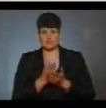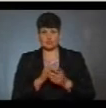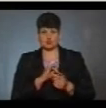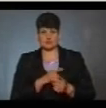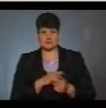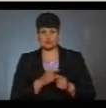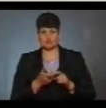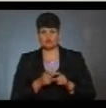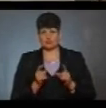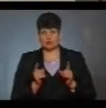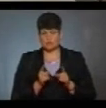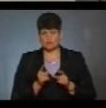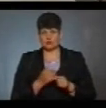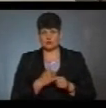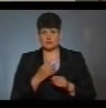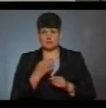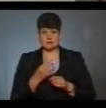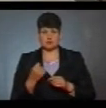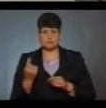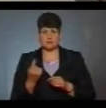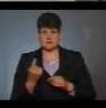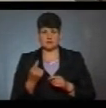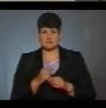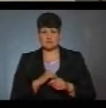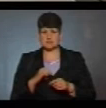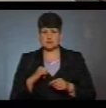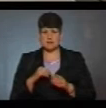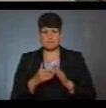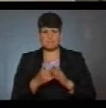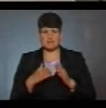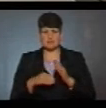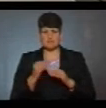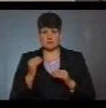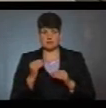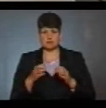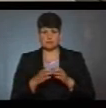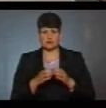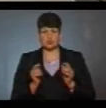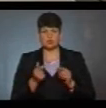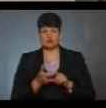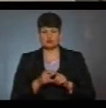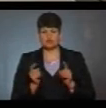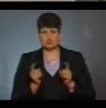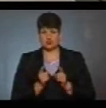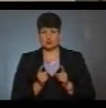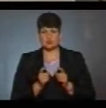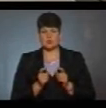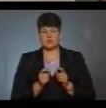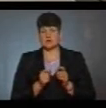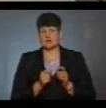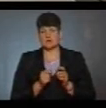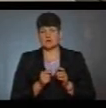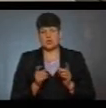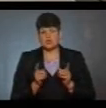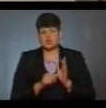дуже коротенько, то хочеться сказати, що, по-перше, сама передвиборча кампанія дуже коротка, 60 днів. Тому для нових облич дуже мало часу для